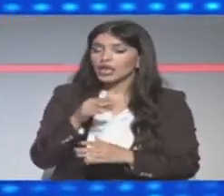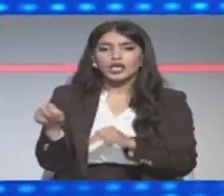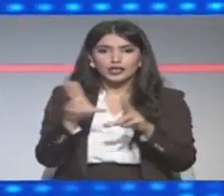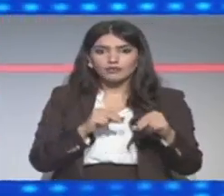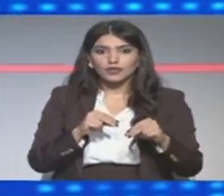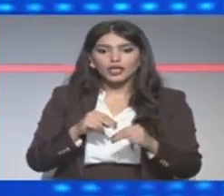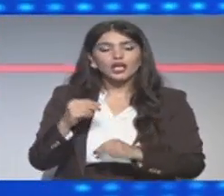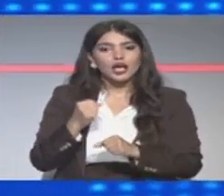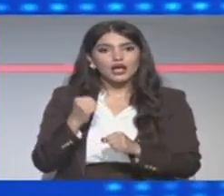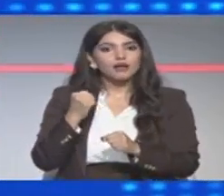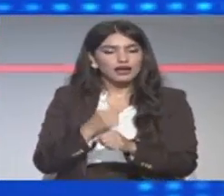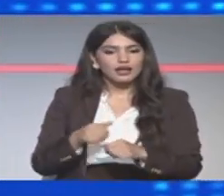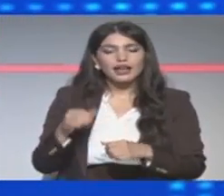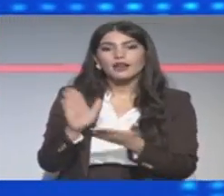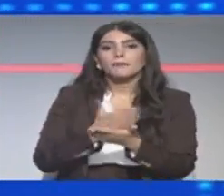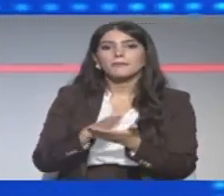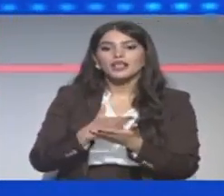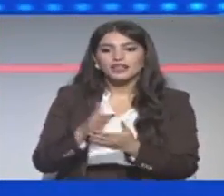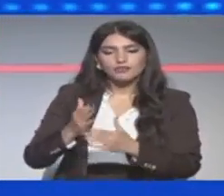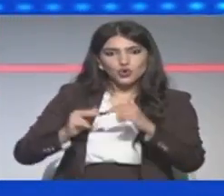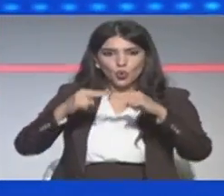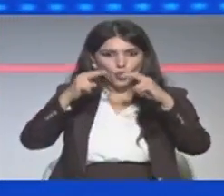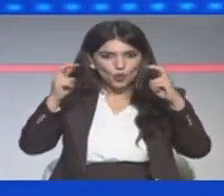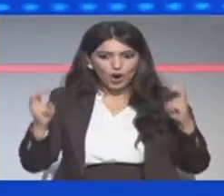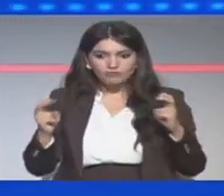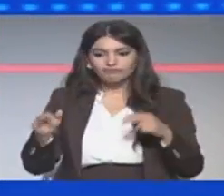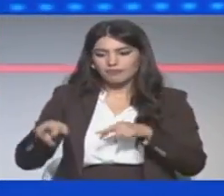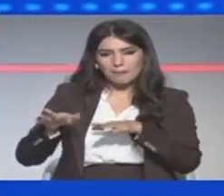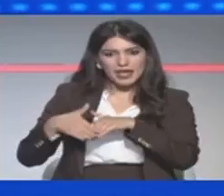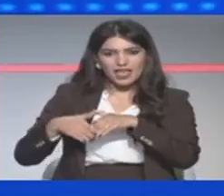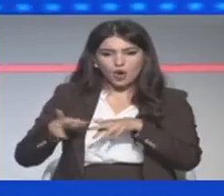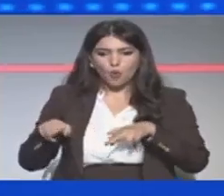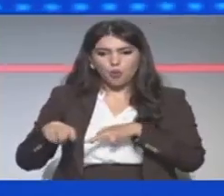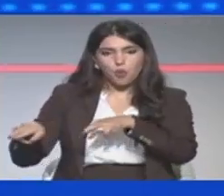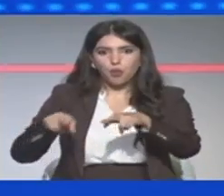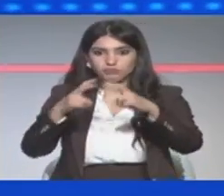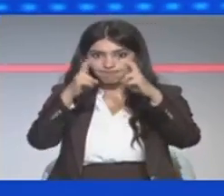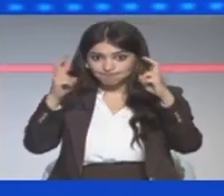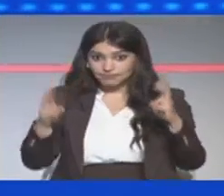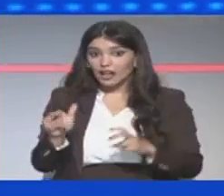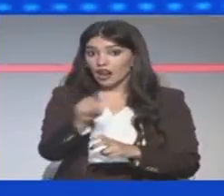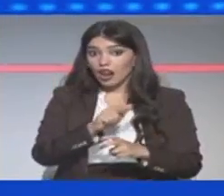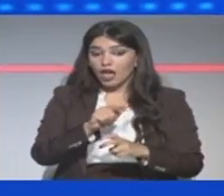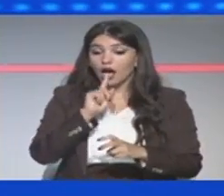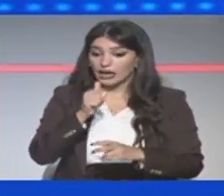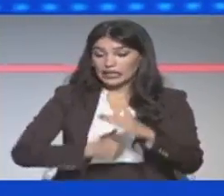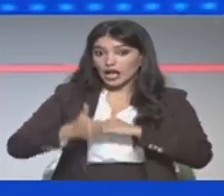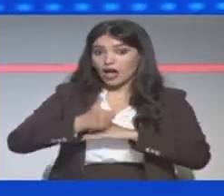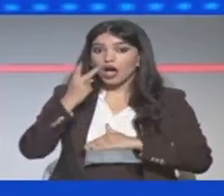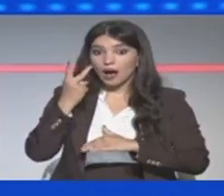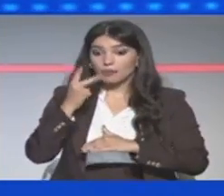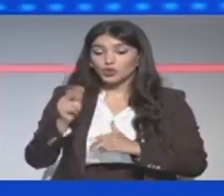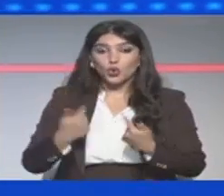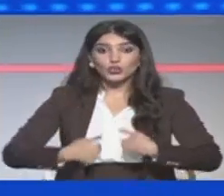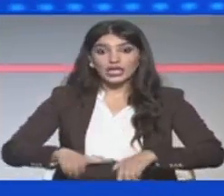تقدمت أشغال الجسر المحاذي لمجرى الوادي المحاذي لهذه المدرسة، والذي أعلن رئيس الجمهورية بالمناسبة نفسها أن